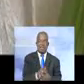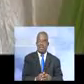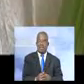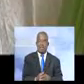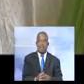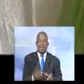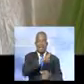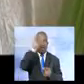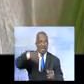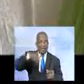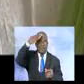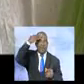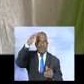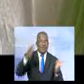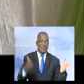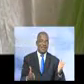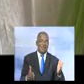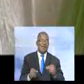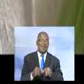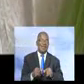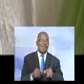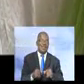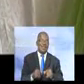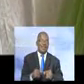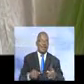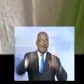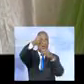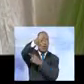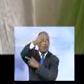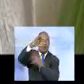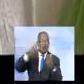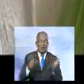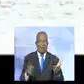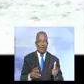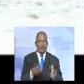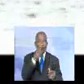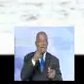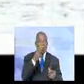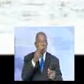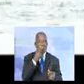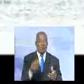future qui seront bientôt livrés. Le pont Henri Conan-Bédier et son échangeur.